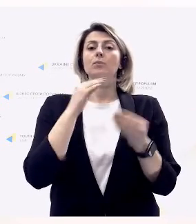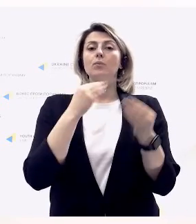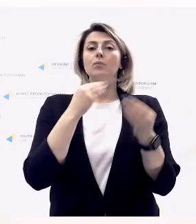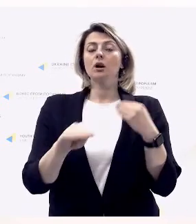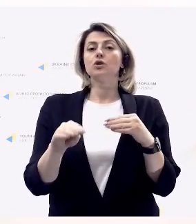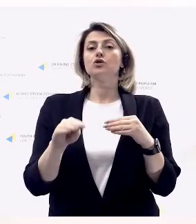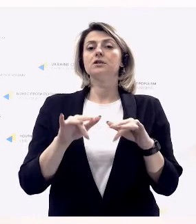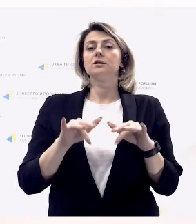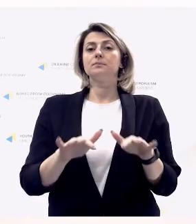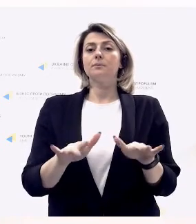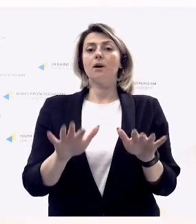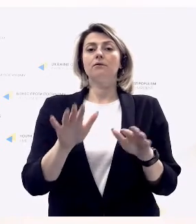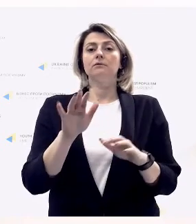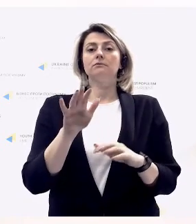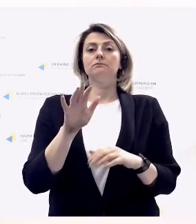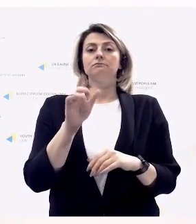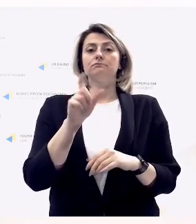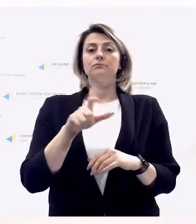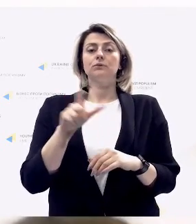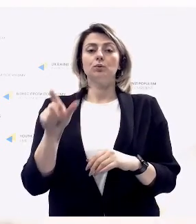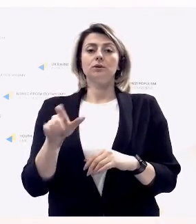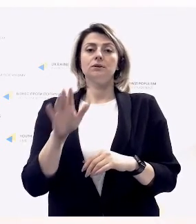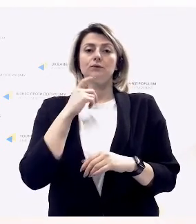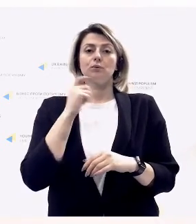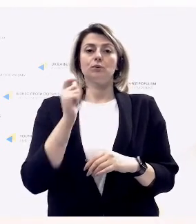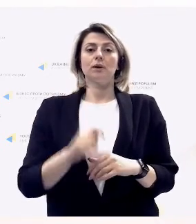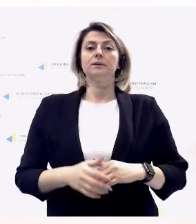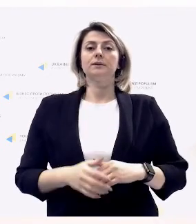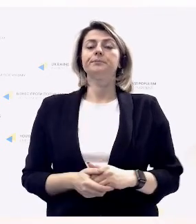щодо прав людини в Україні. Дуже дякую.